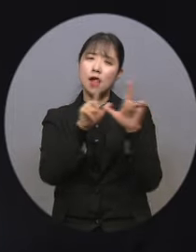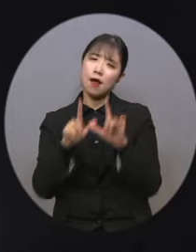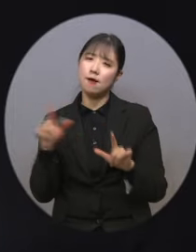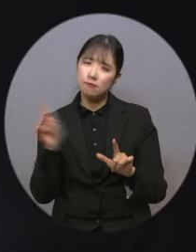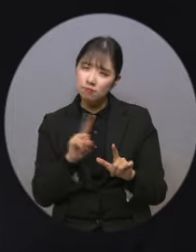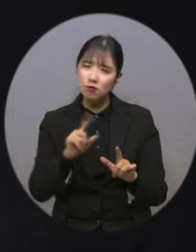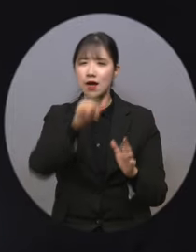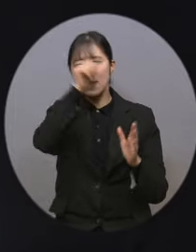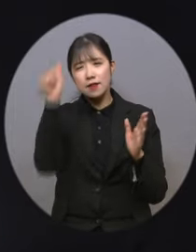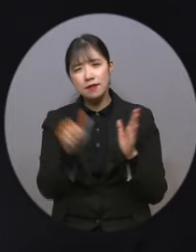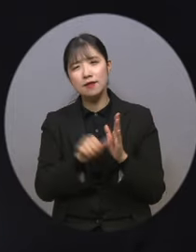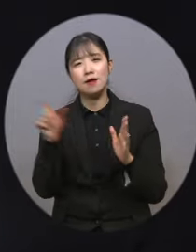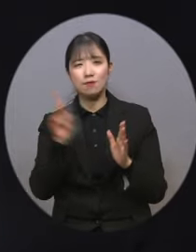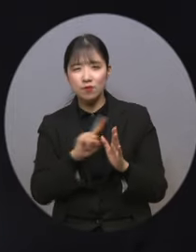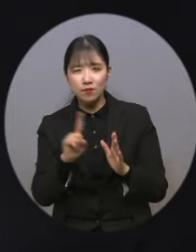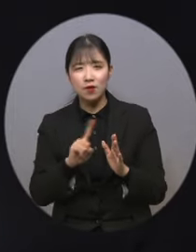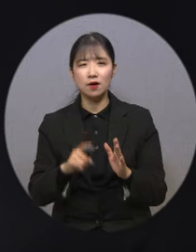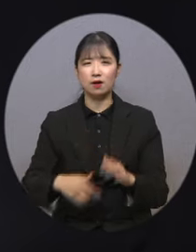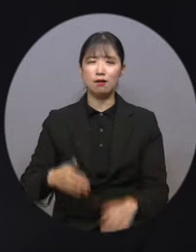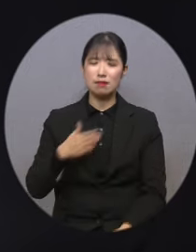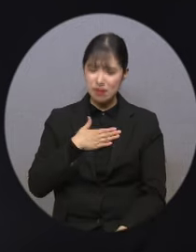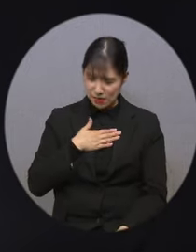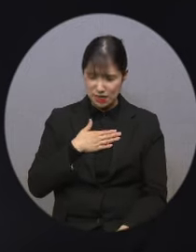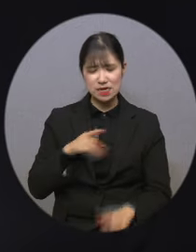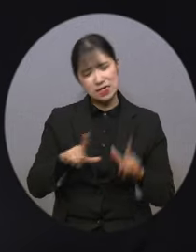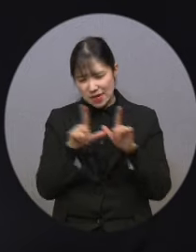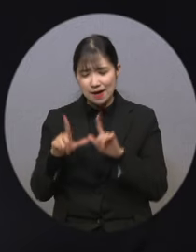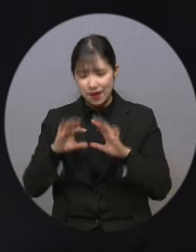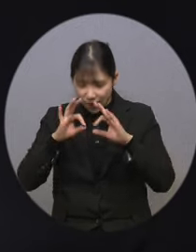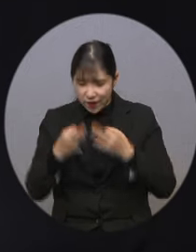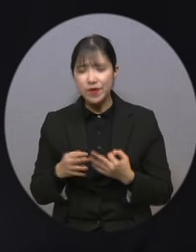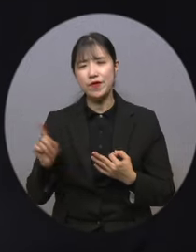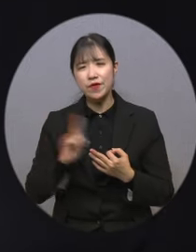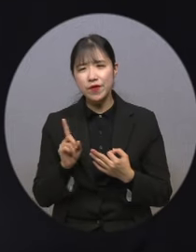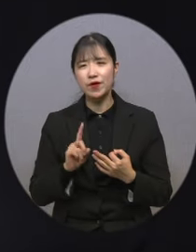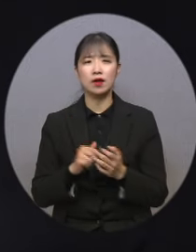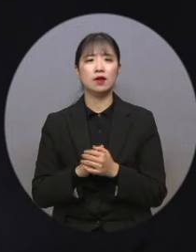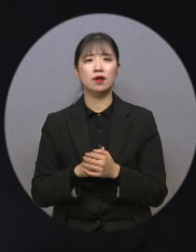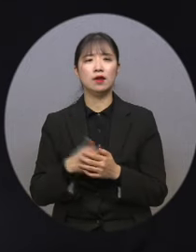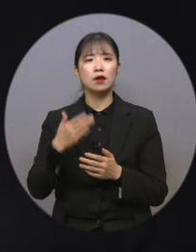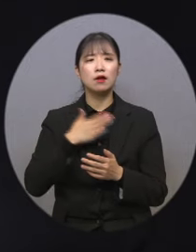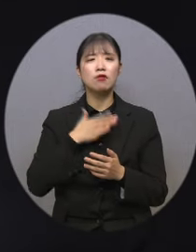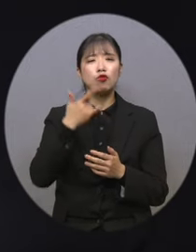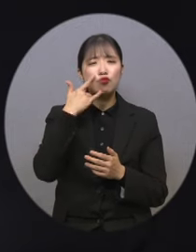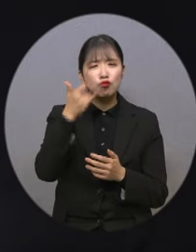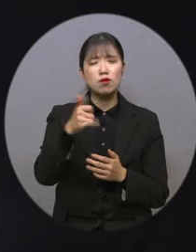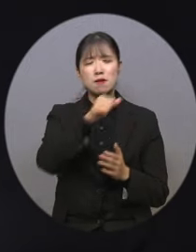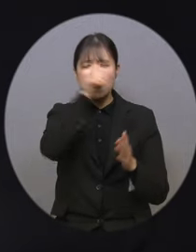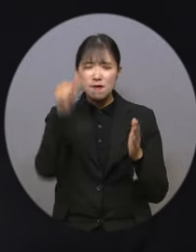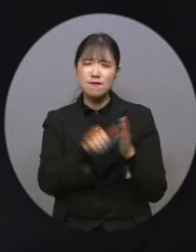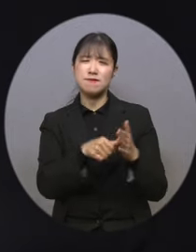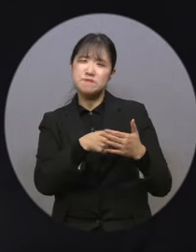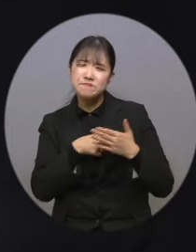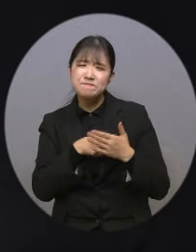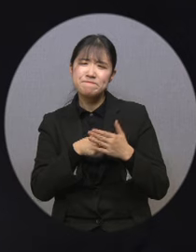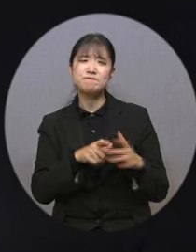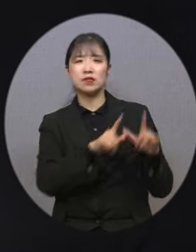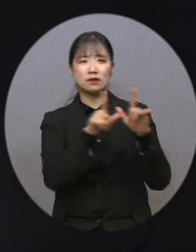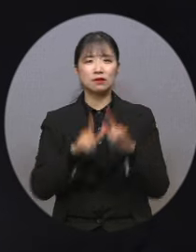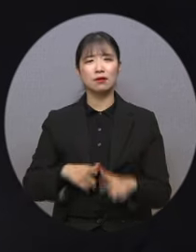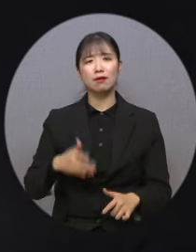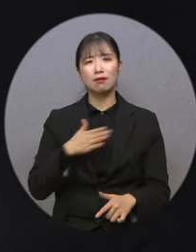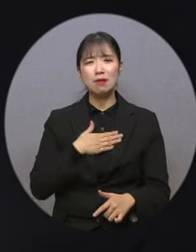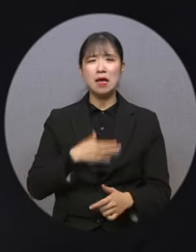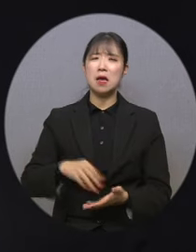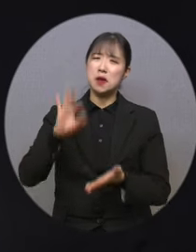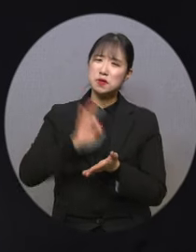살았다 그러나 내가 이렇게 방탕하게 삶은 되냐 우리 어머니는 모시 적삼 않아 가지고 팽 사셨는데 내가 이거 100만